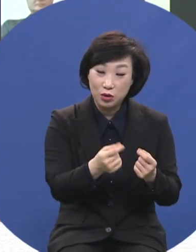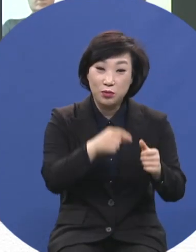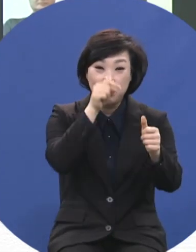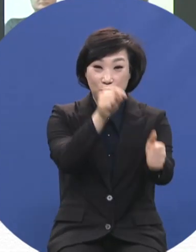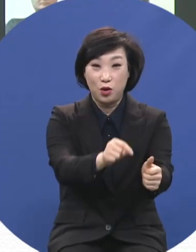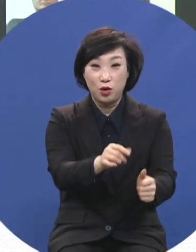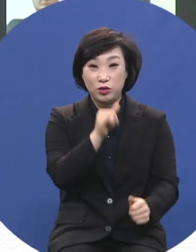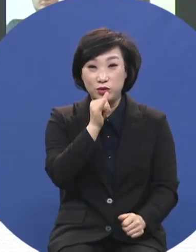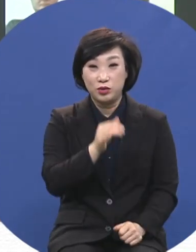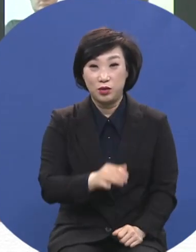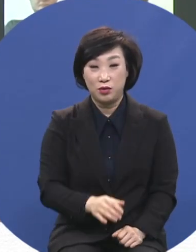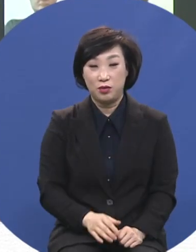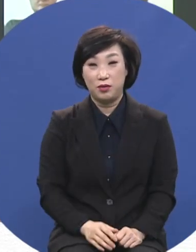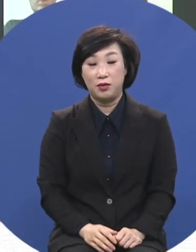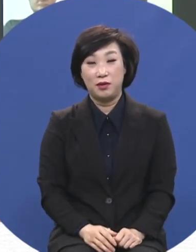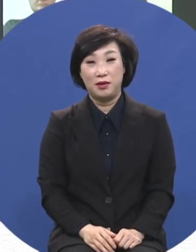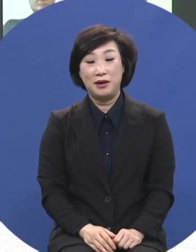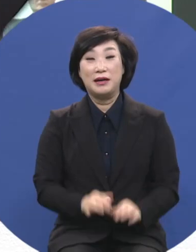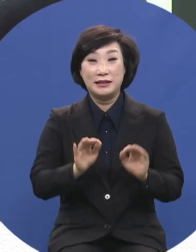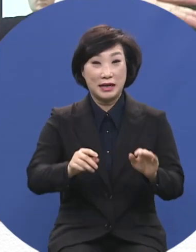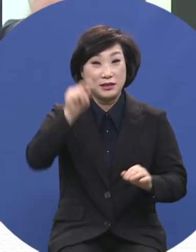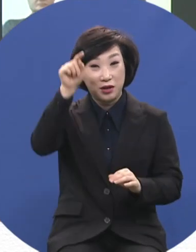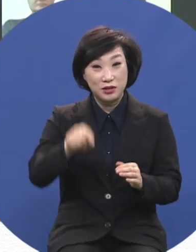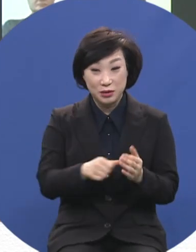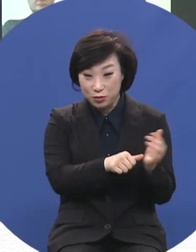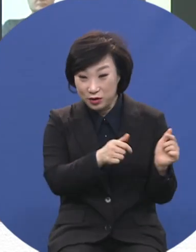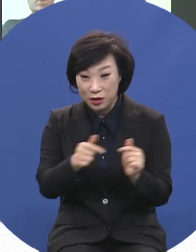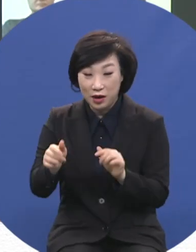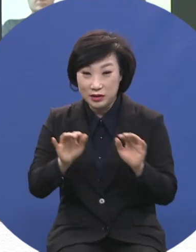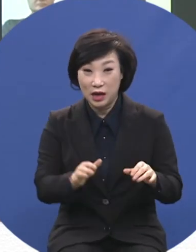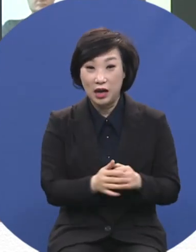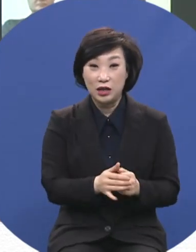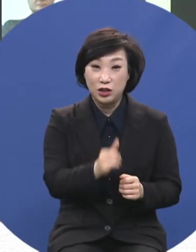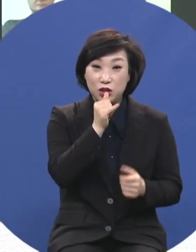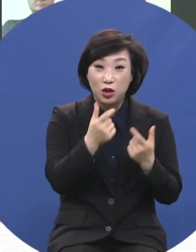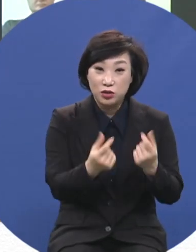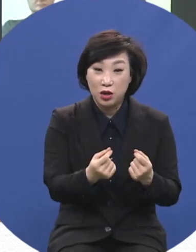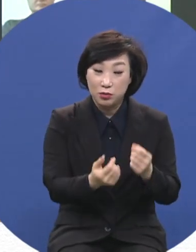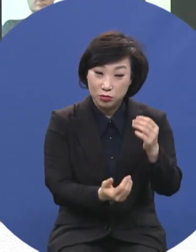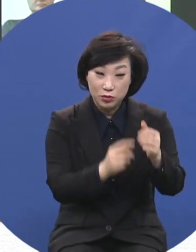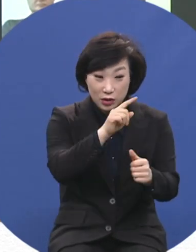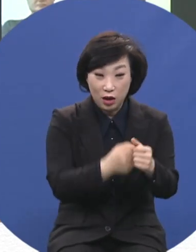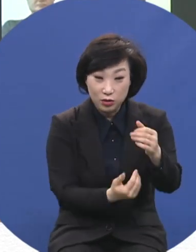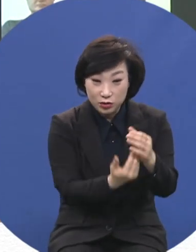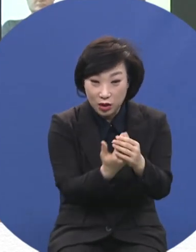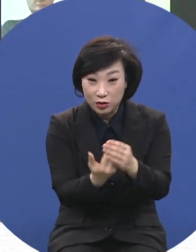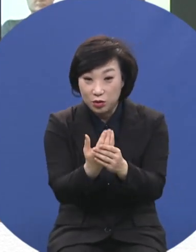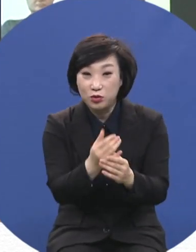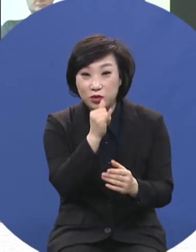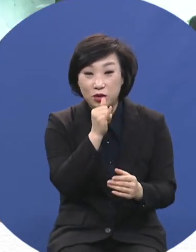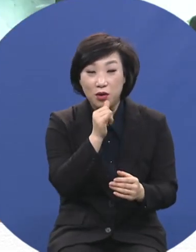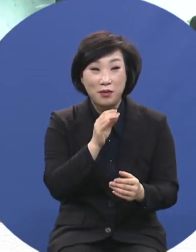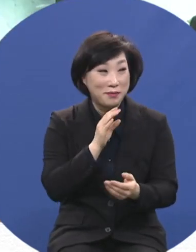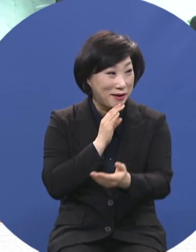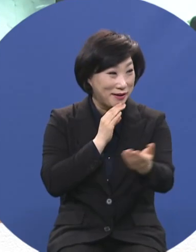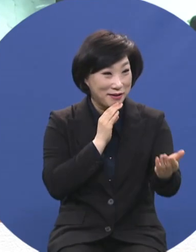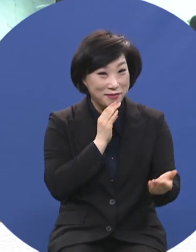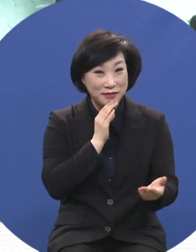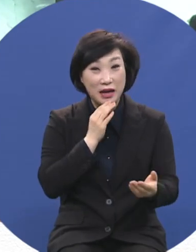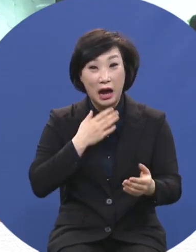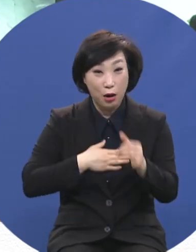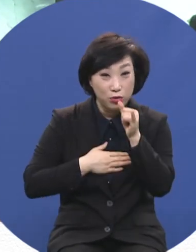명령해. 그래서 천지 만물이 있는 것 같이 생겨나는 겁니다. 여러분에게